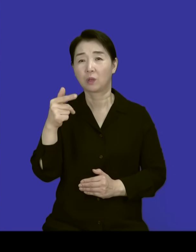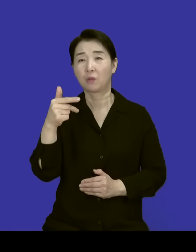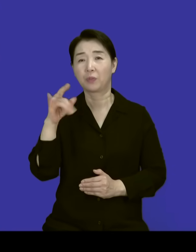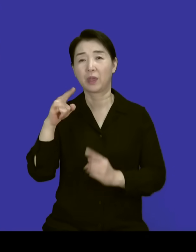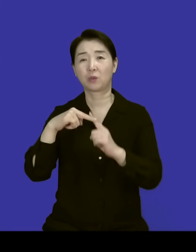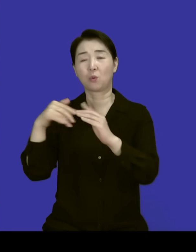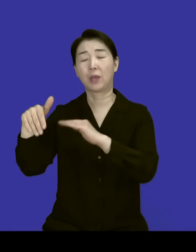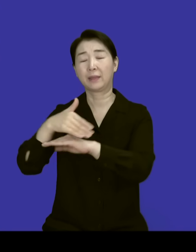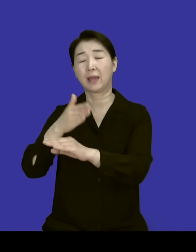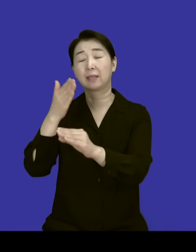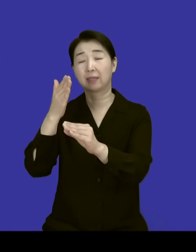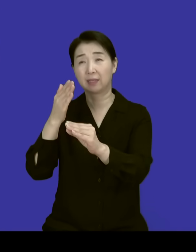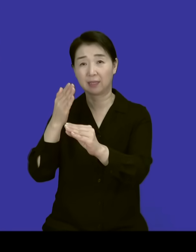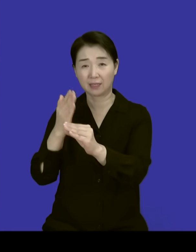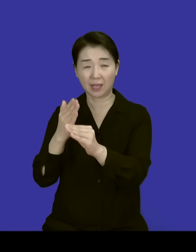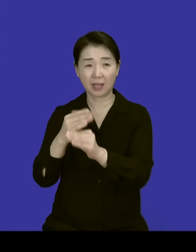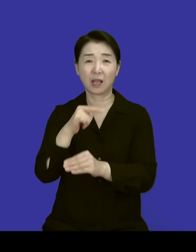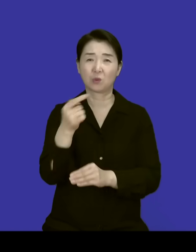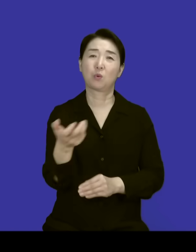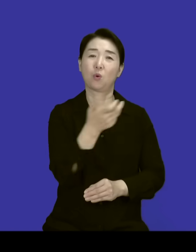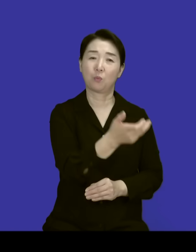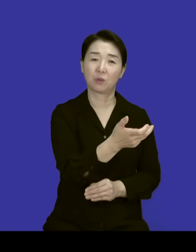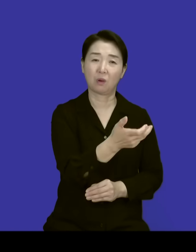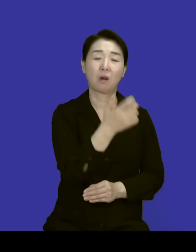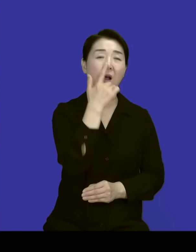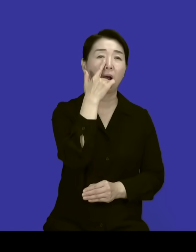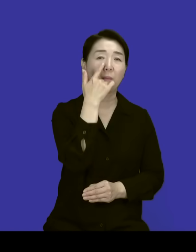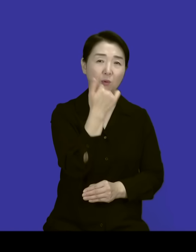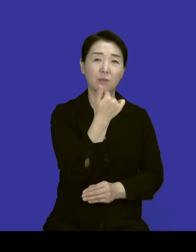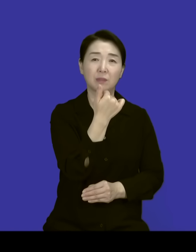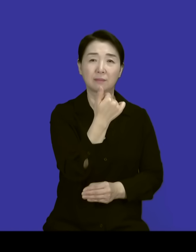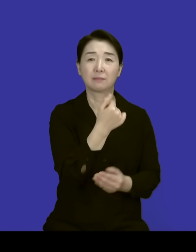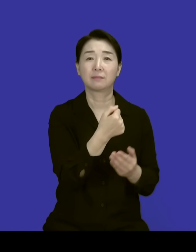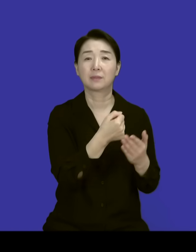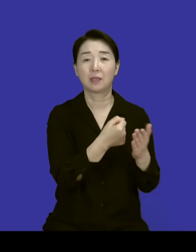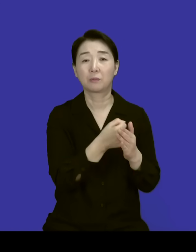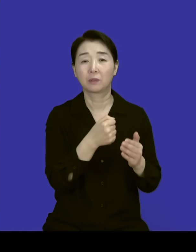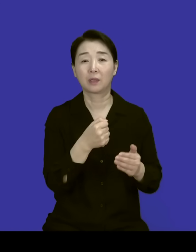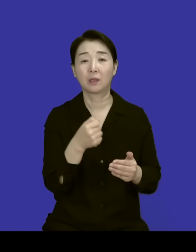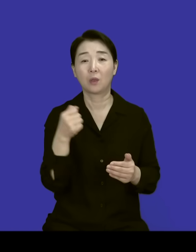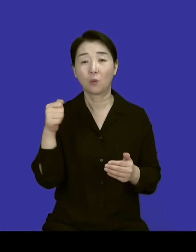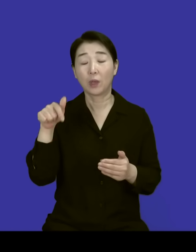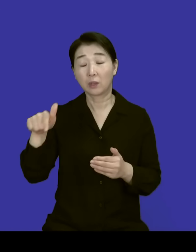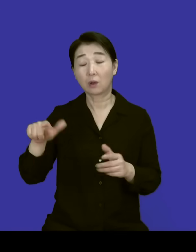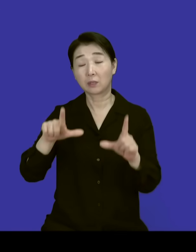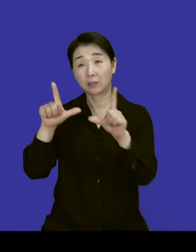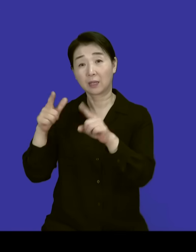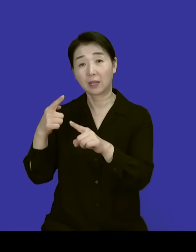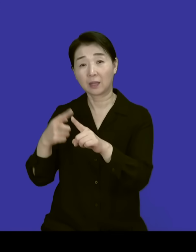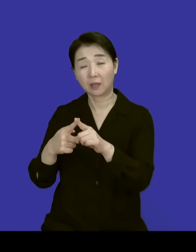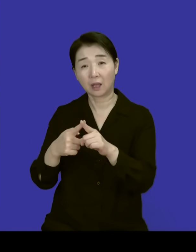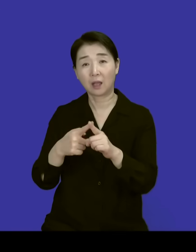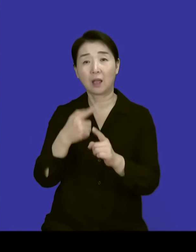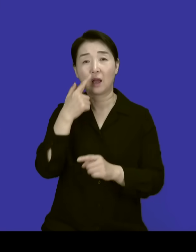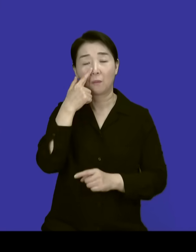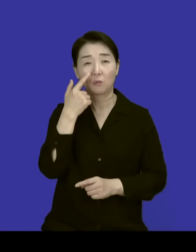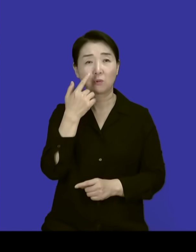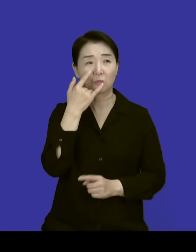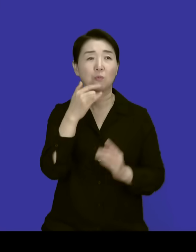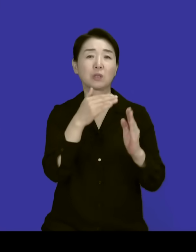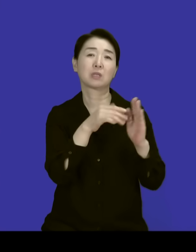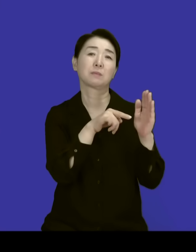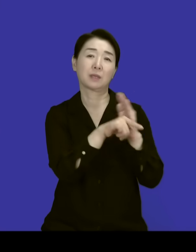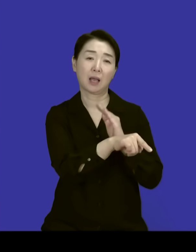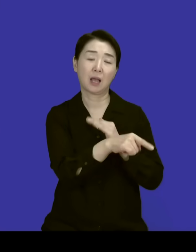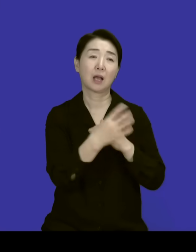안 잡았거든요. 그래서 예. 금요일만 되면 제가 여기 강남에 집에 있다가 무조건 어머니 집으로 가든가 아버지 집으로 갔어요. 그때. 예.